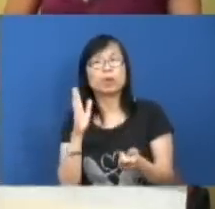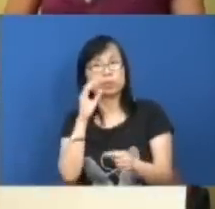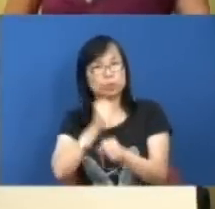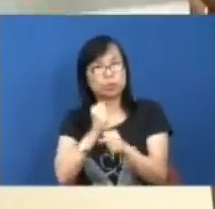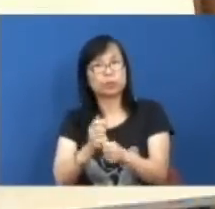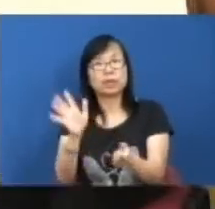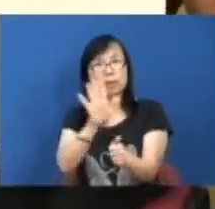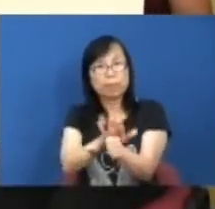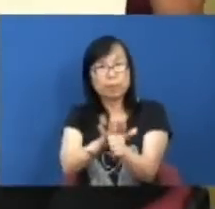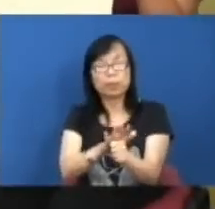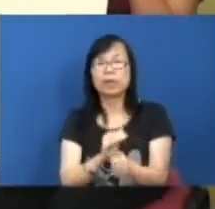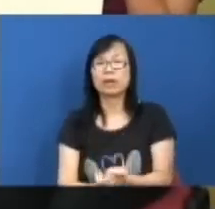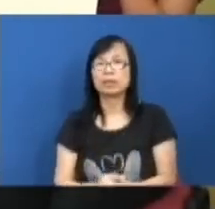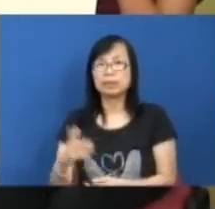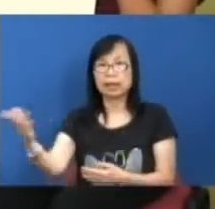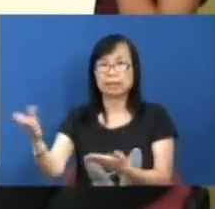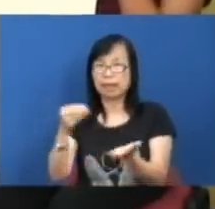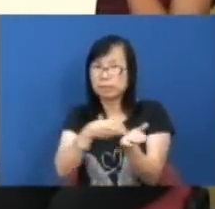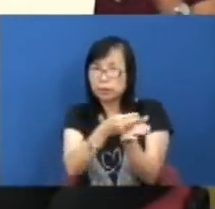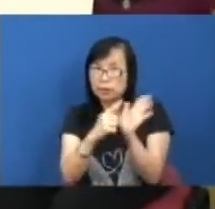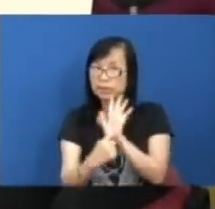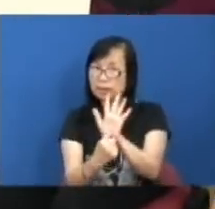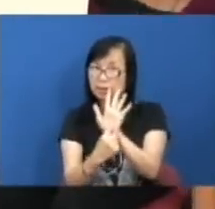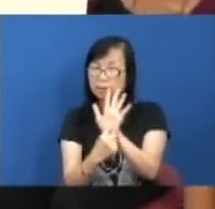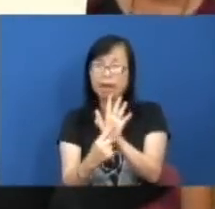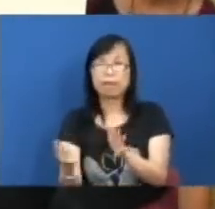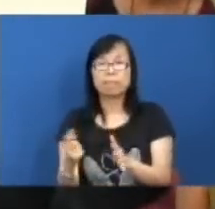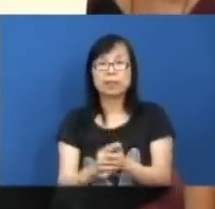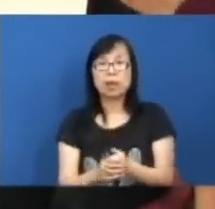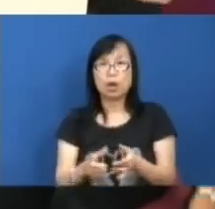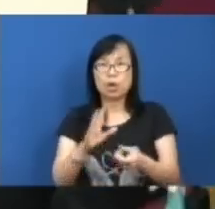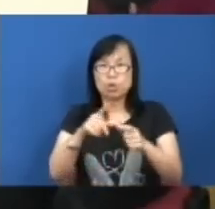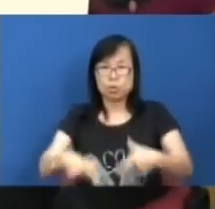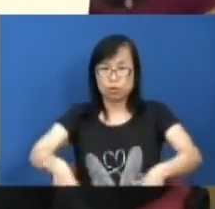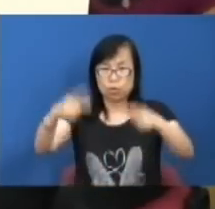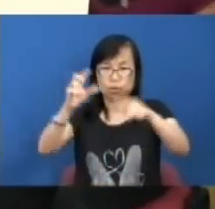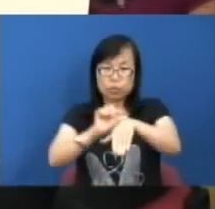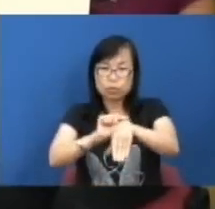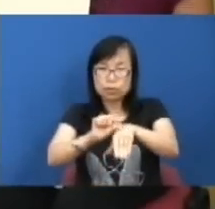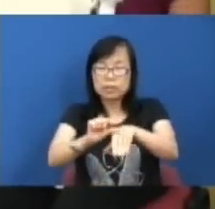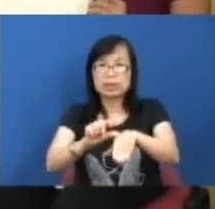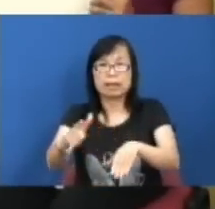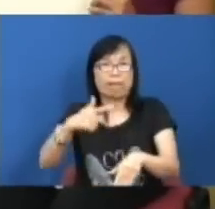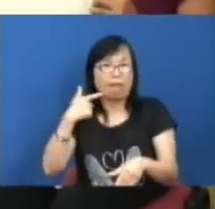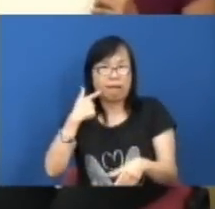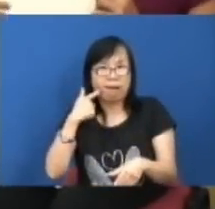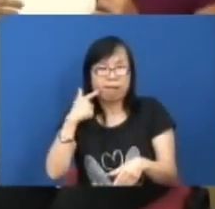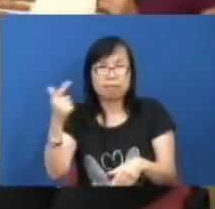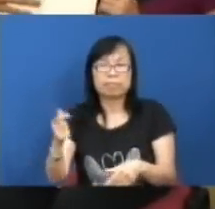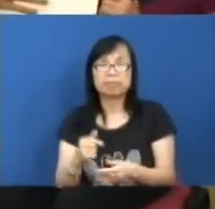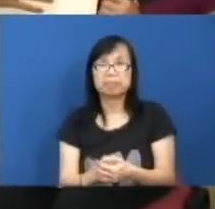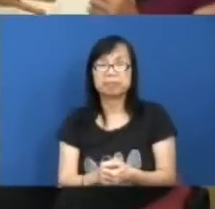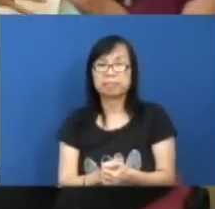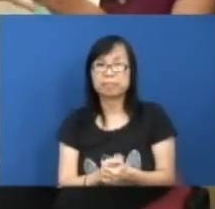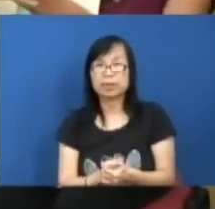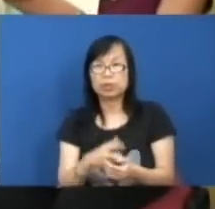加埋我哋有個樣板帶咗上嚟嘅，咁樹脂嘅油漆咧，其實個質地咧都會好韌淨，就係話。當我